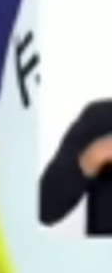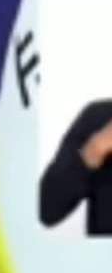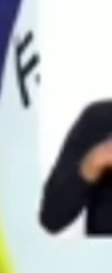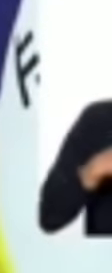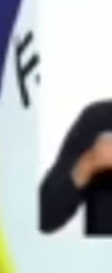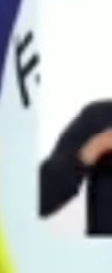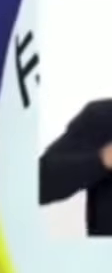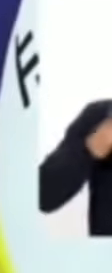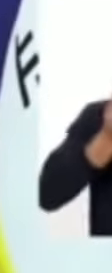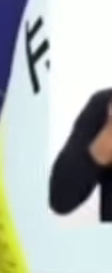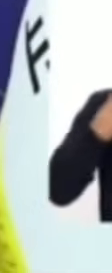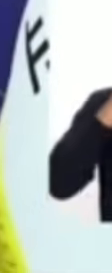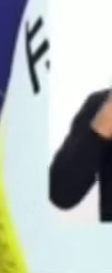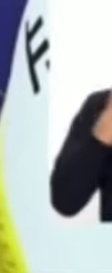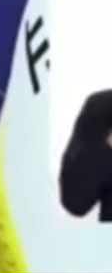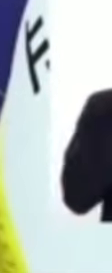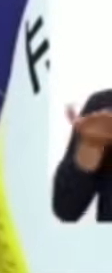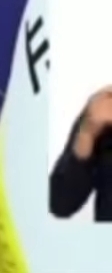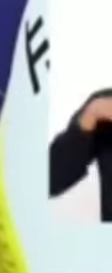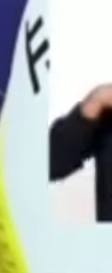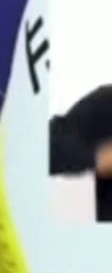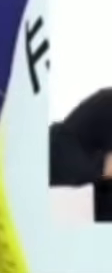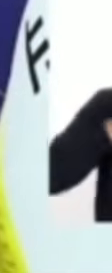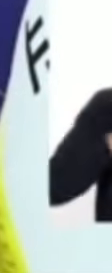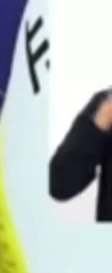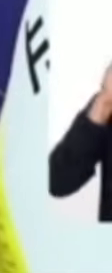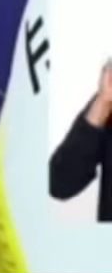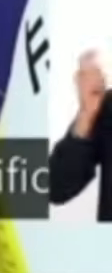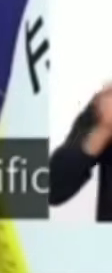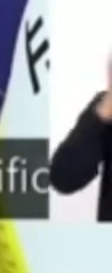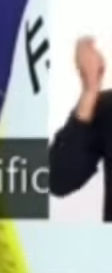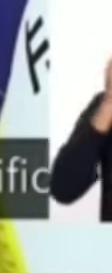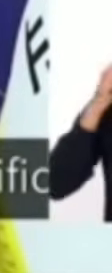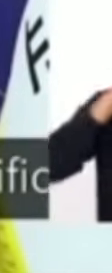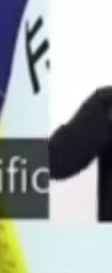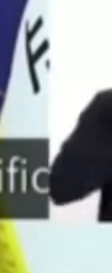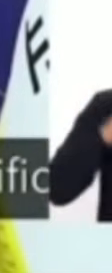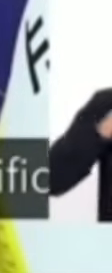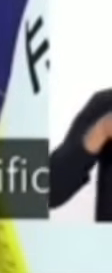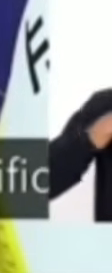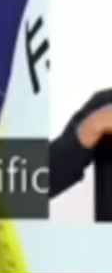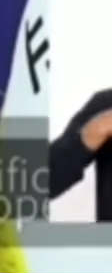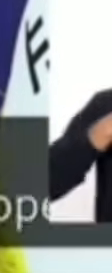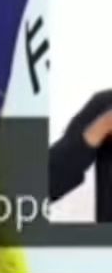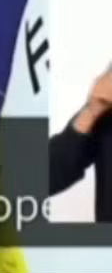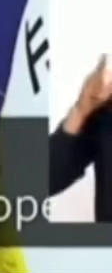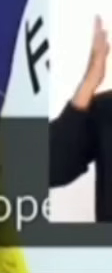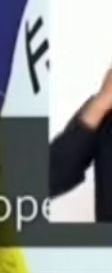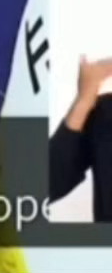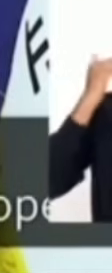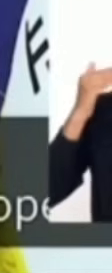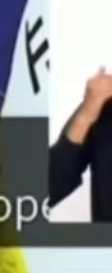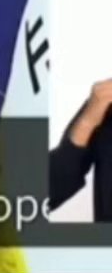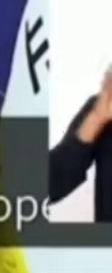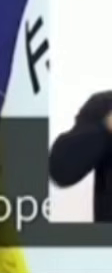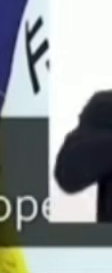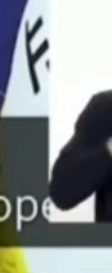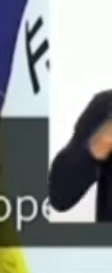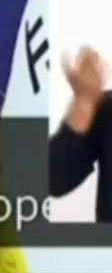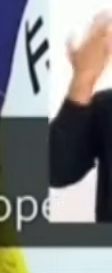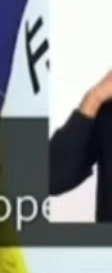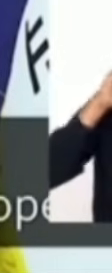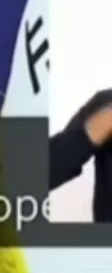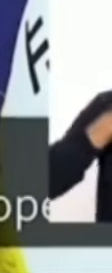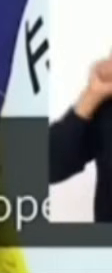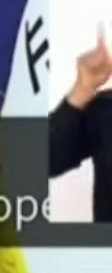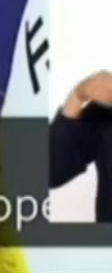귀빈 여러분, 올해는 한국과 페루가 수교 60주년을 맞이하는 의미 있는 해입니다. 양국은 1963년